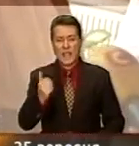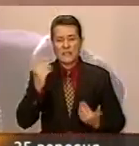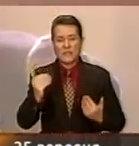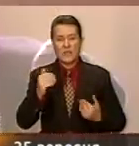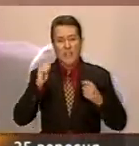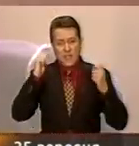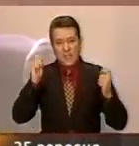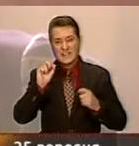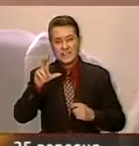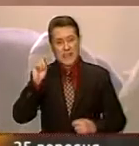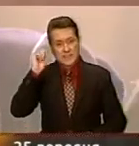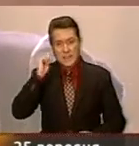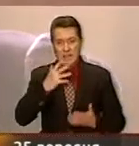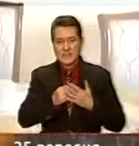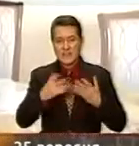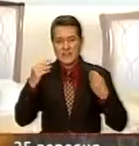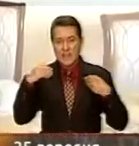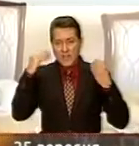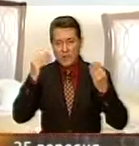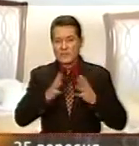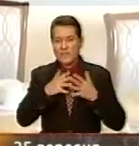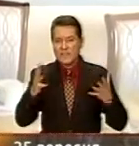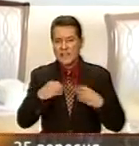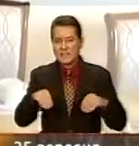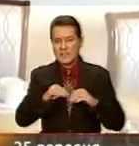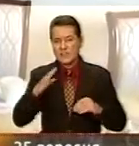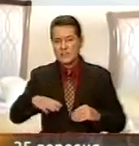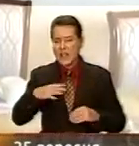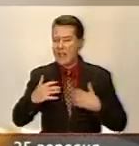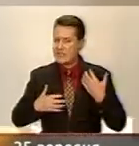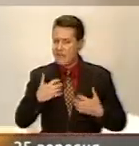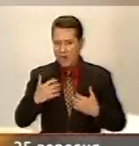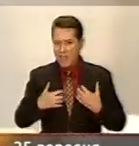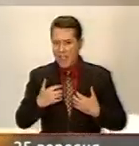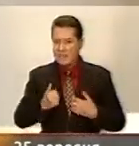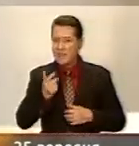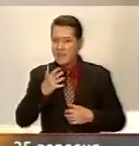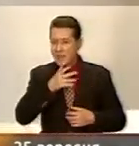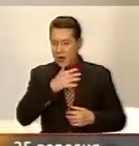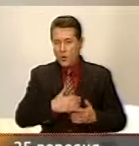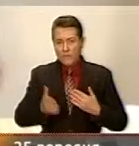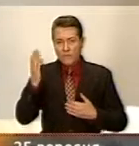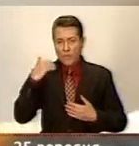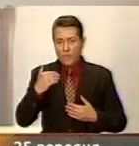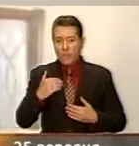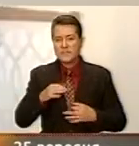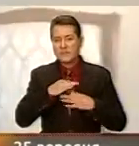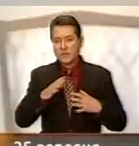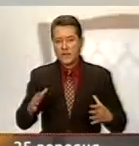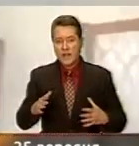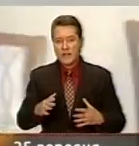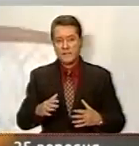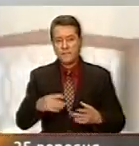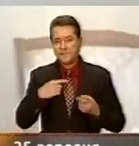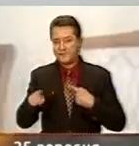років нам. На свій день народження у такій великій сім'ї вона чекає з особливим хвилюванням, бо ще кілька років тому його доводилося святкувати